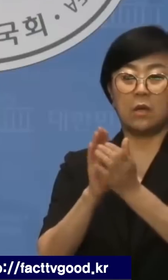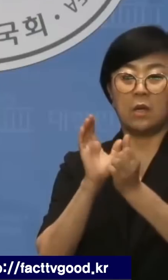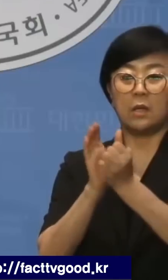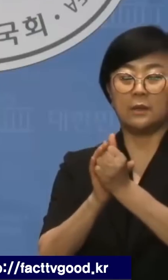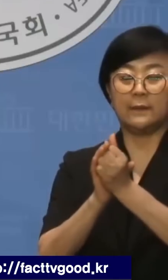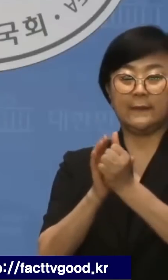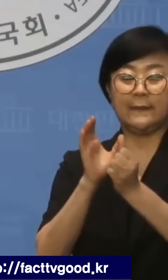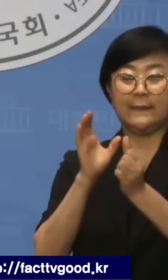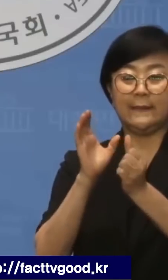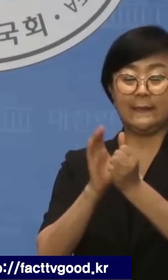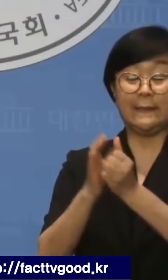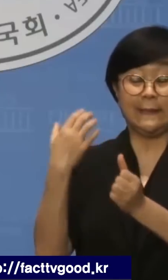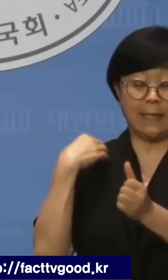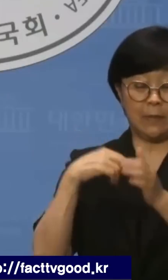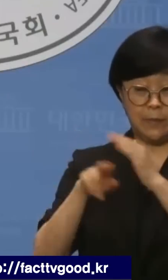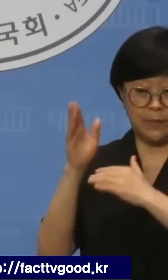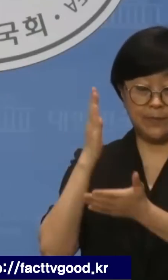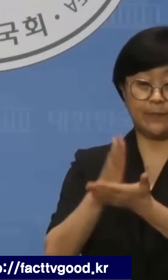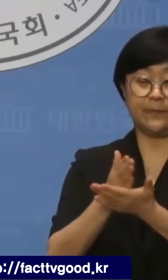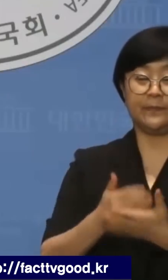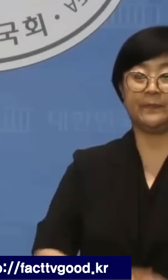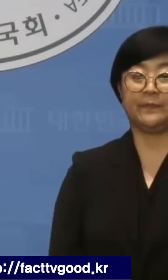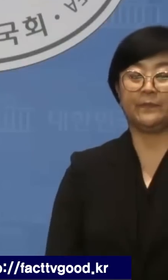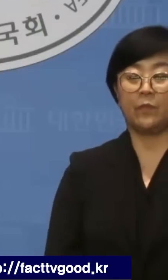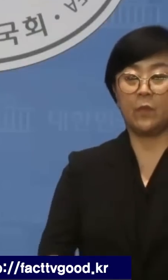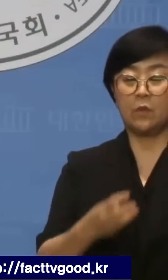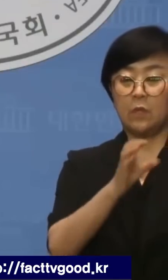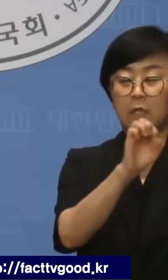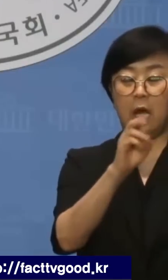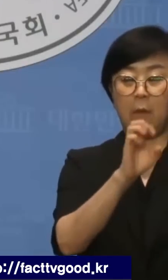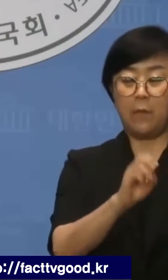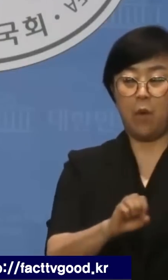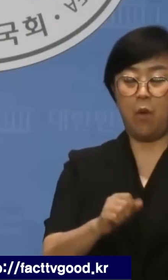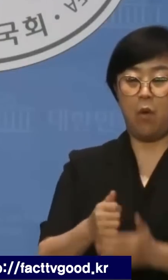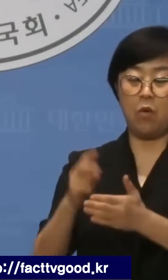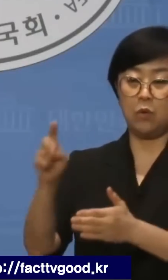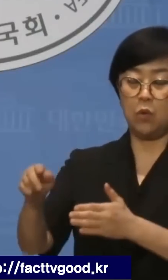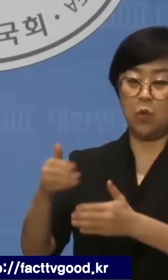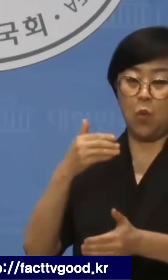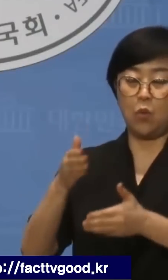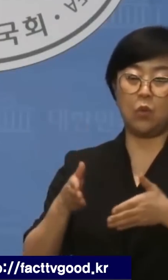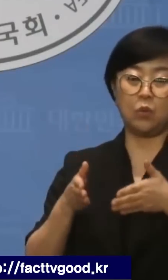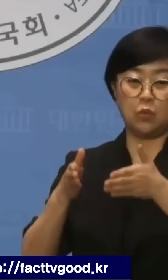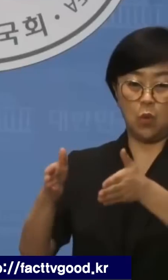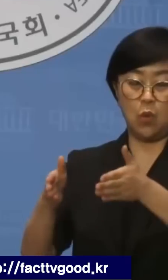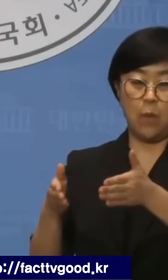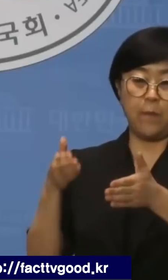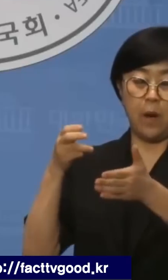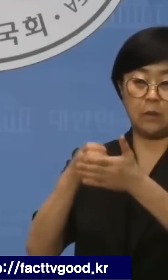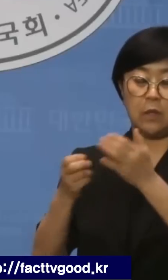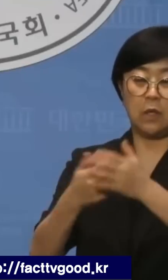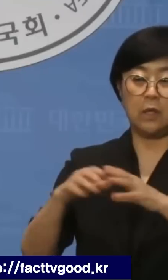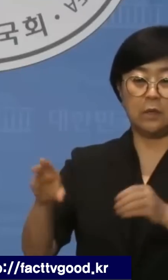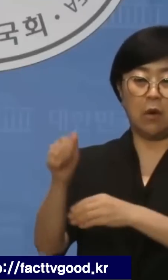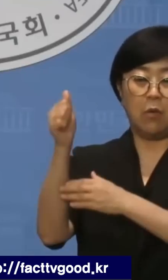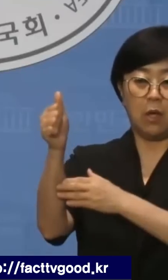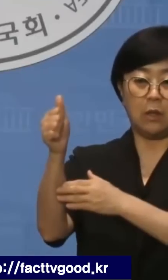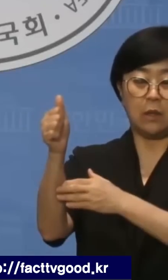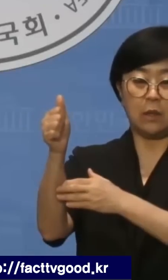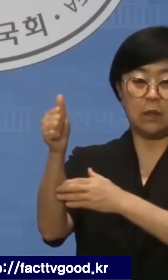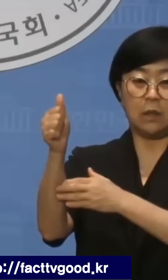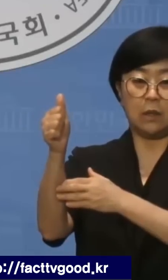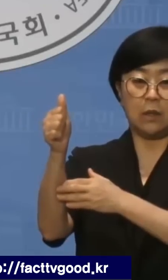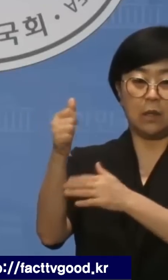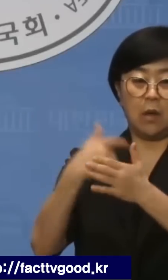책임 회피하지 마십시오. 서울 양평 고속도로 종점 변경 의혹과 원희룡 국토부 장관의